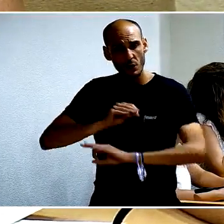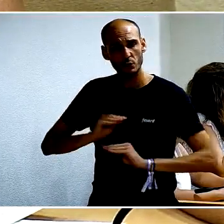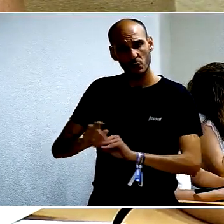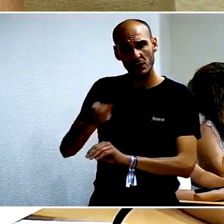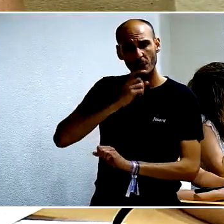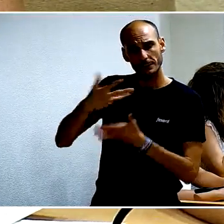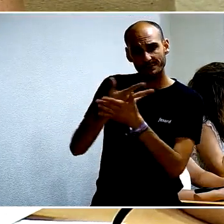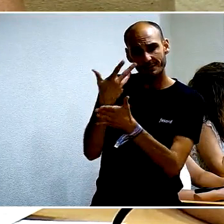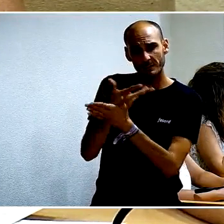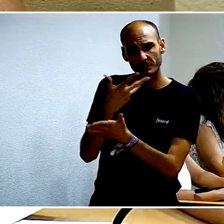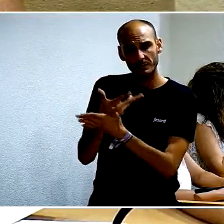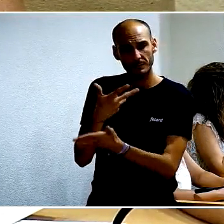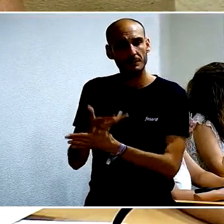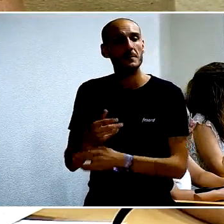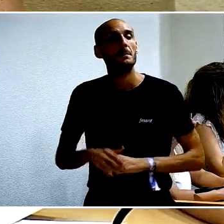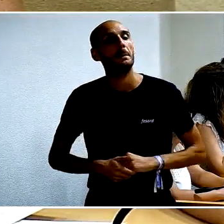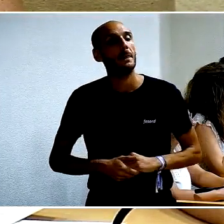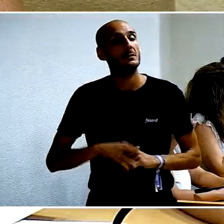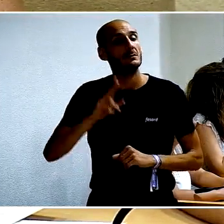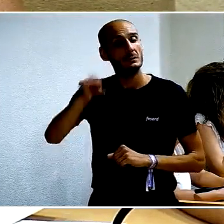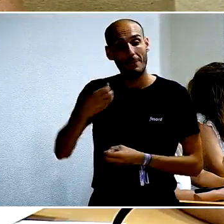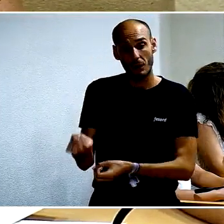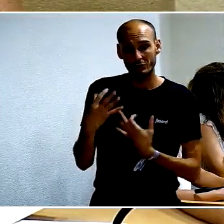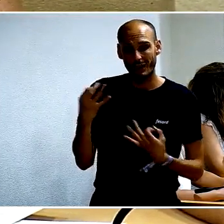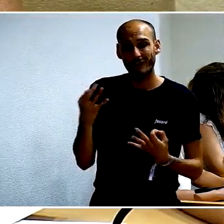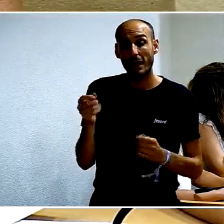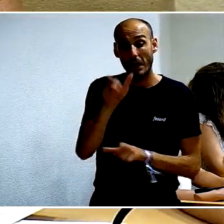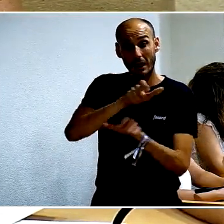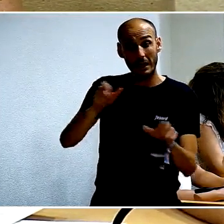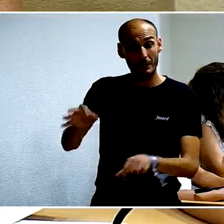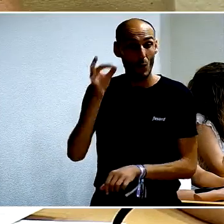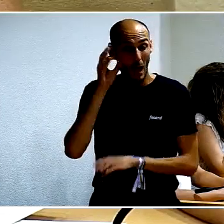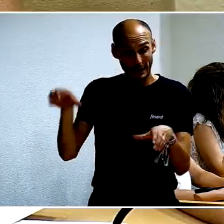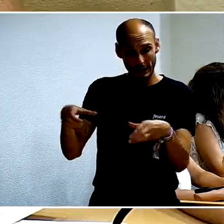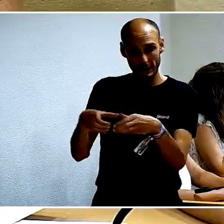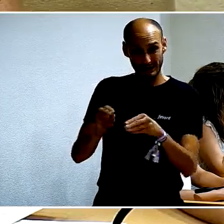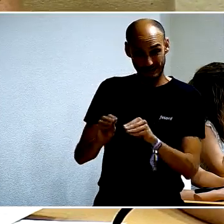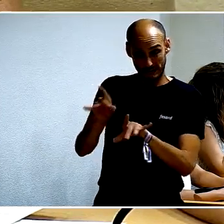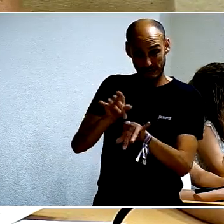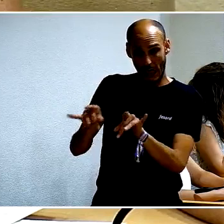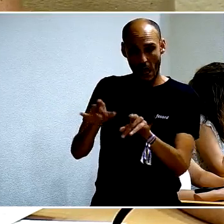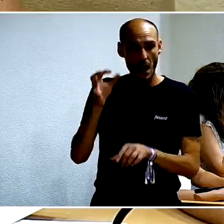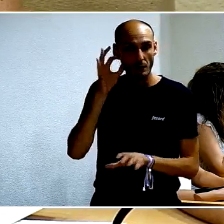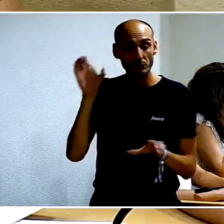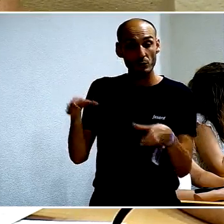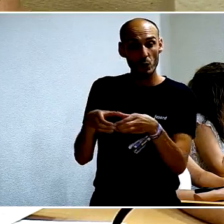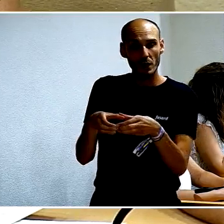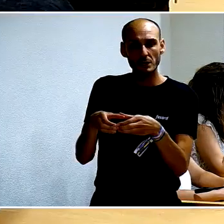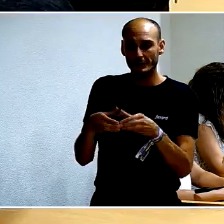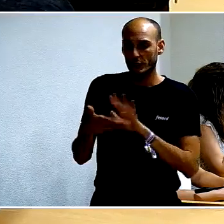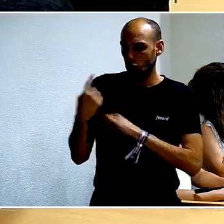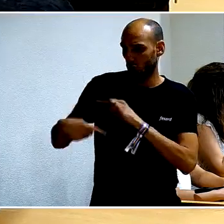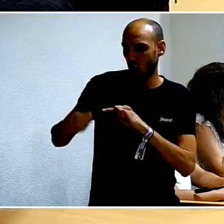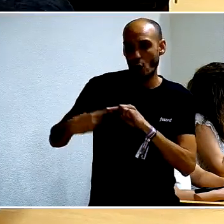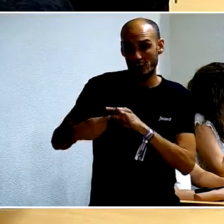se troben. També ens va contar com les dones al Sàhara participen activament tant en el dia a dia de la